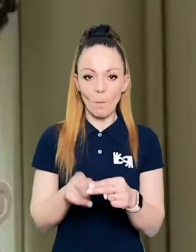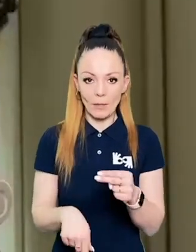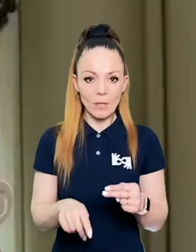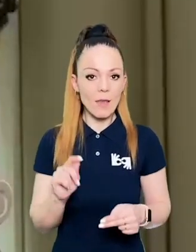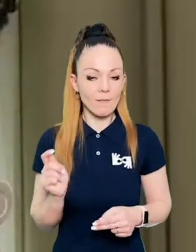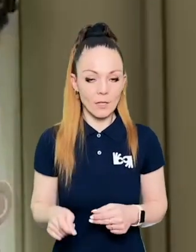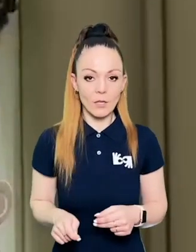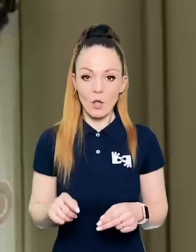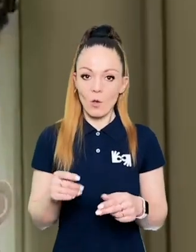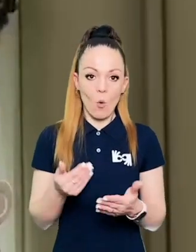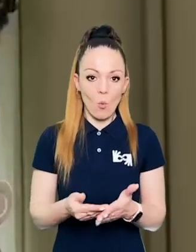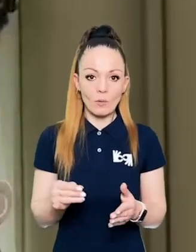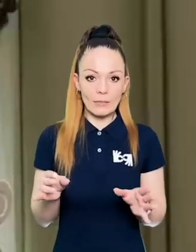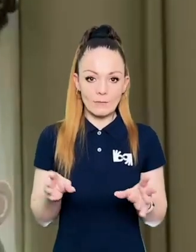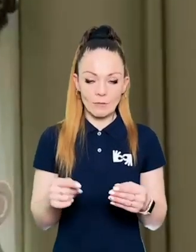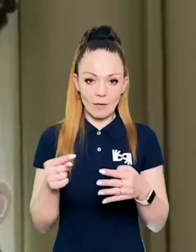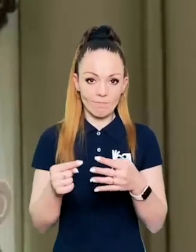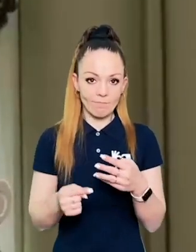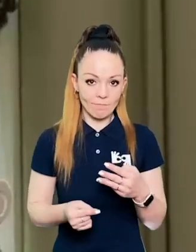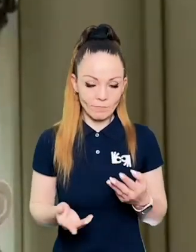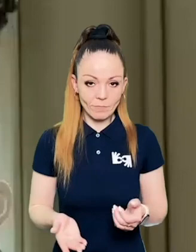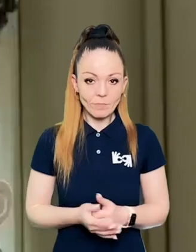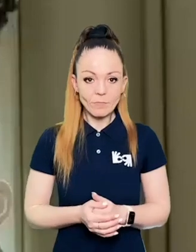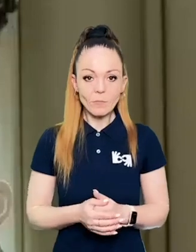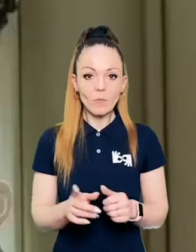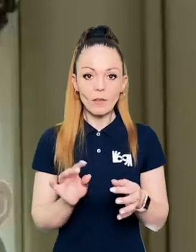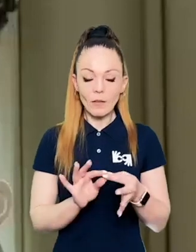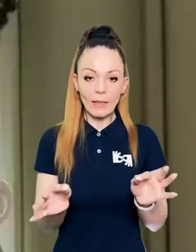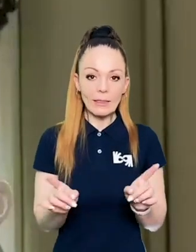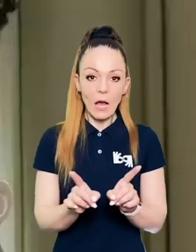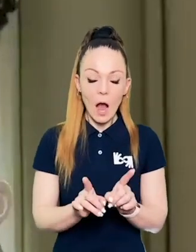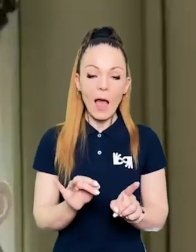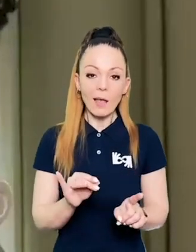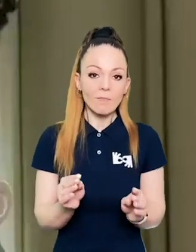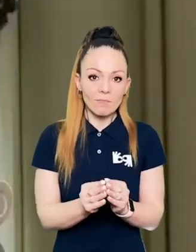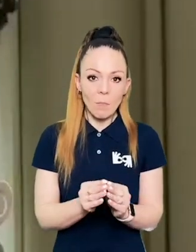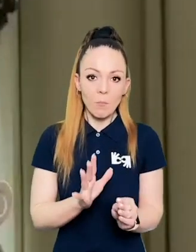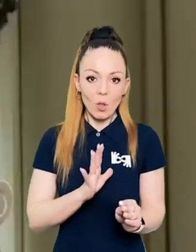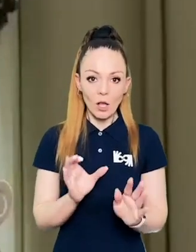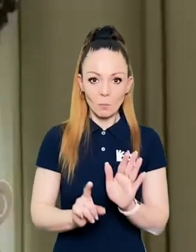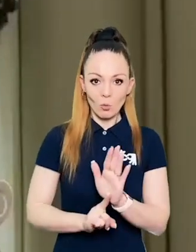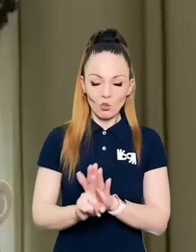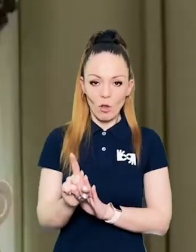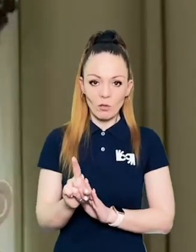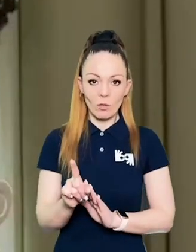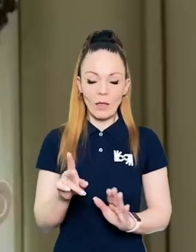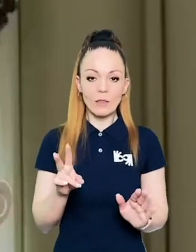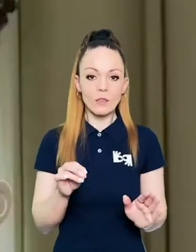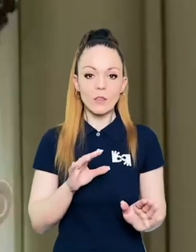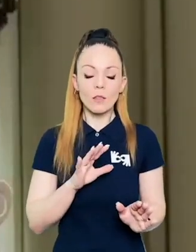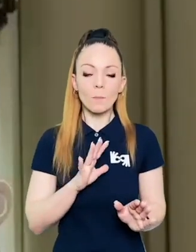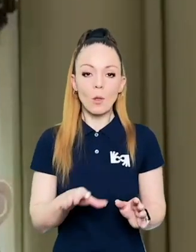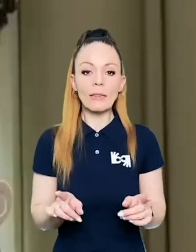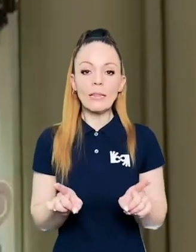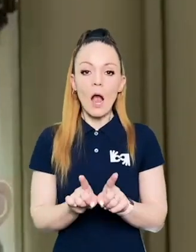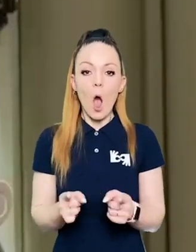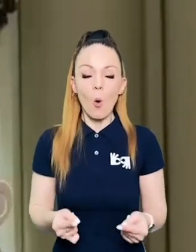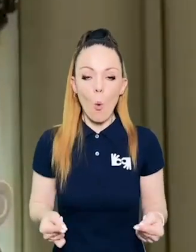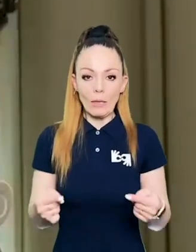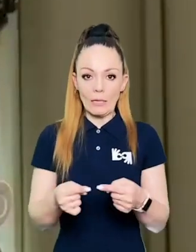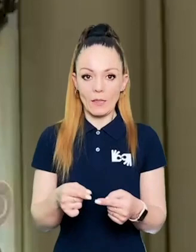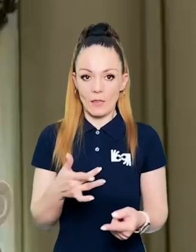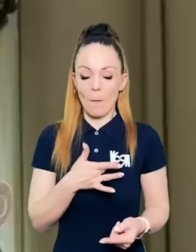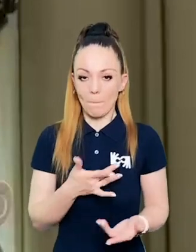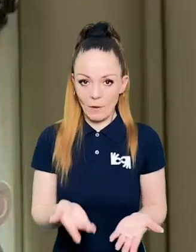Да? Зупинення війни. Ось і вся адженда. А вона така і була спочатку. Тобто вона була не така